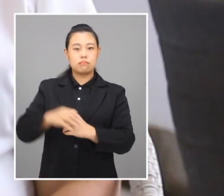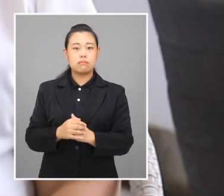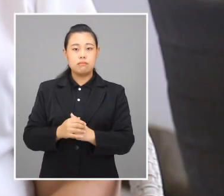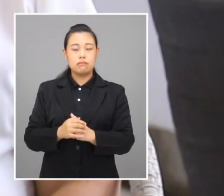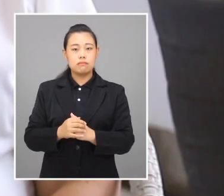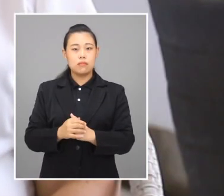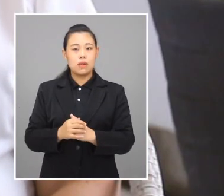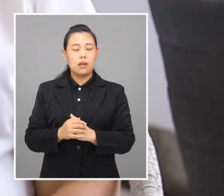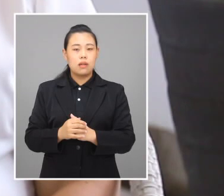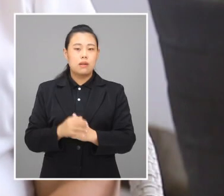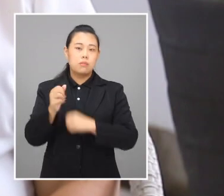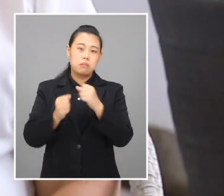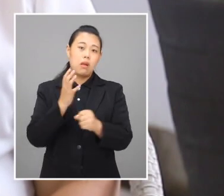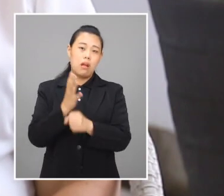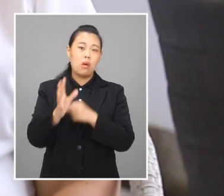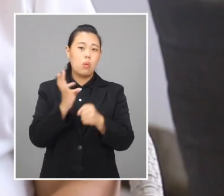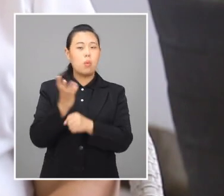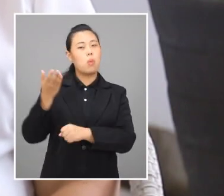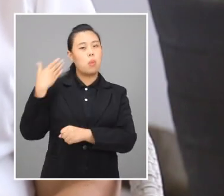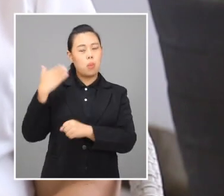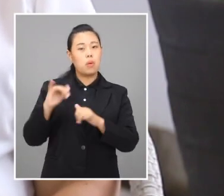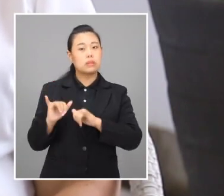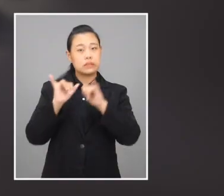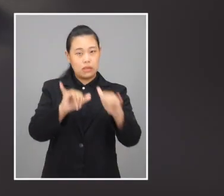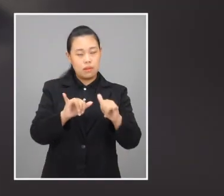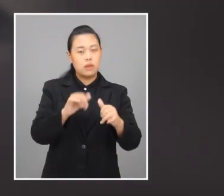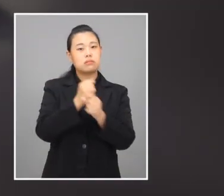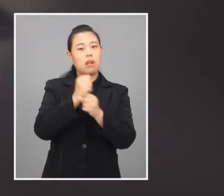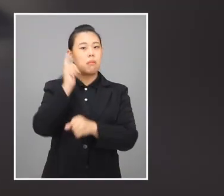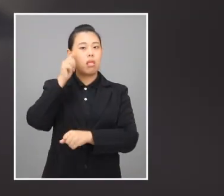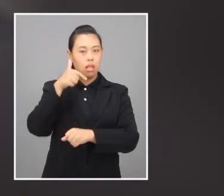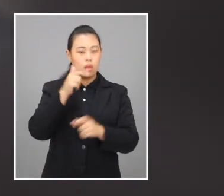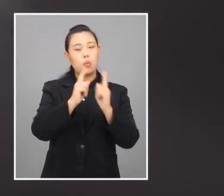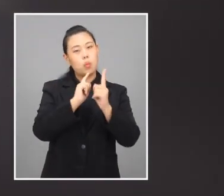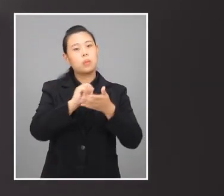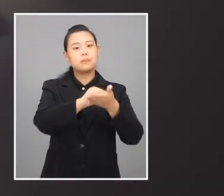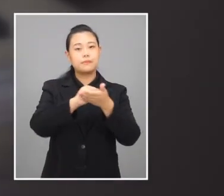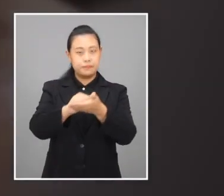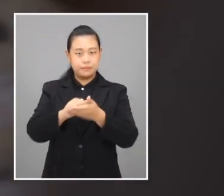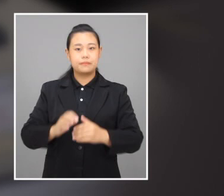เมื่อ 5-6 ปีที่แล้วค่ะย้ายมาอยู่โอเปอเรเตอร์